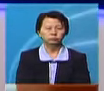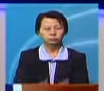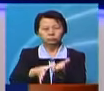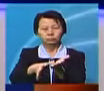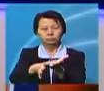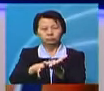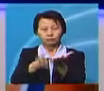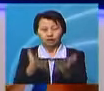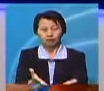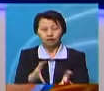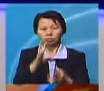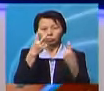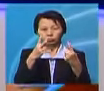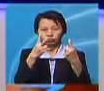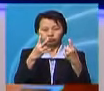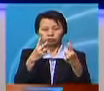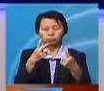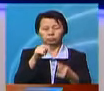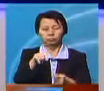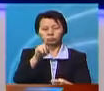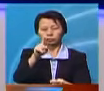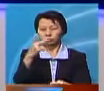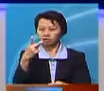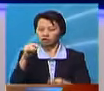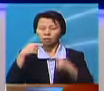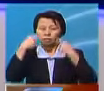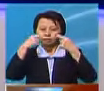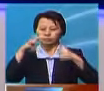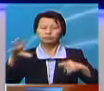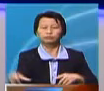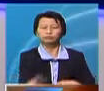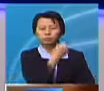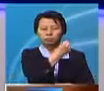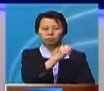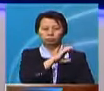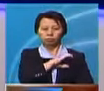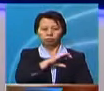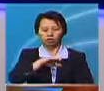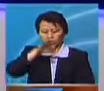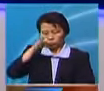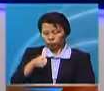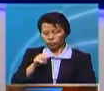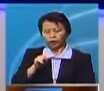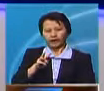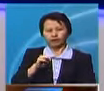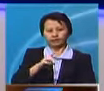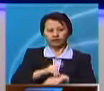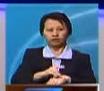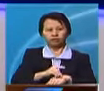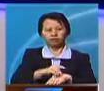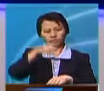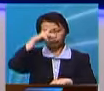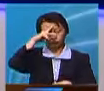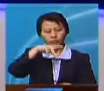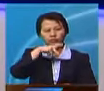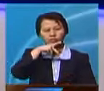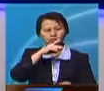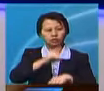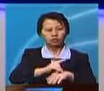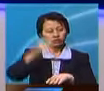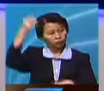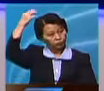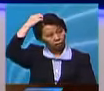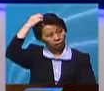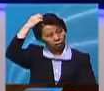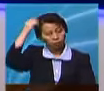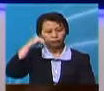Dadah seberat 12.1 kilogram berjaya dirampas polis Bukit Aman dalam serbuan di Bandar Putra Permaisuri Kembangan